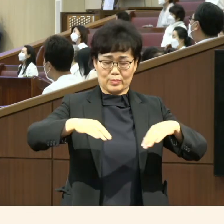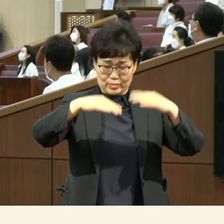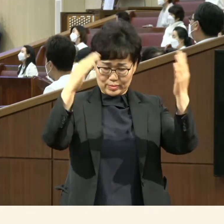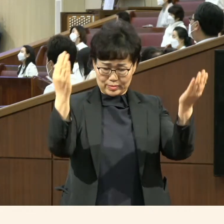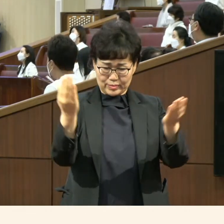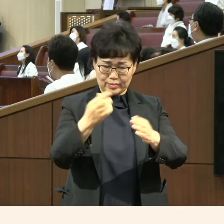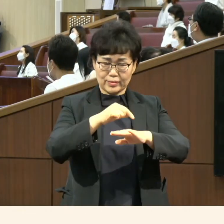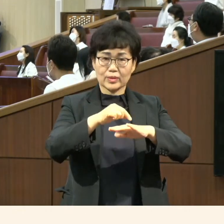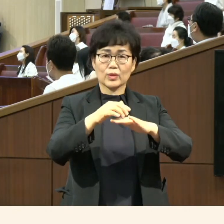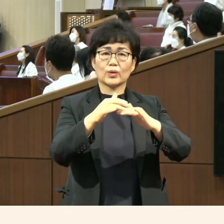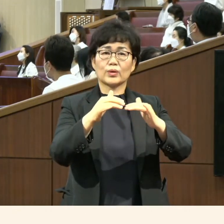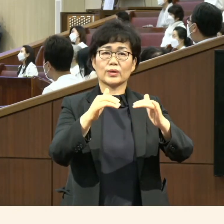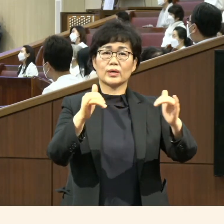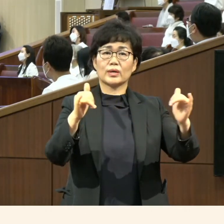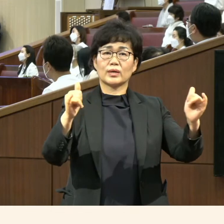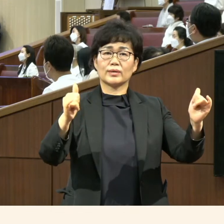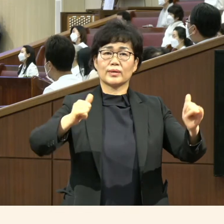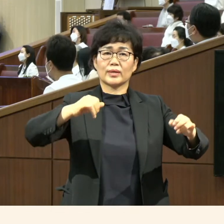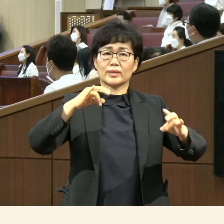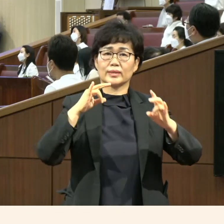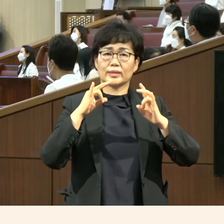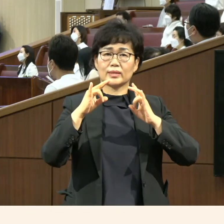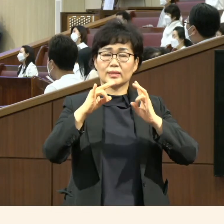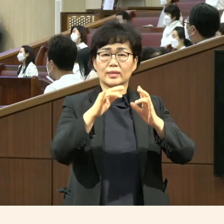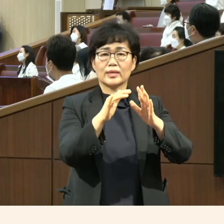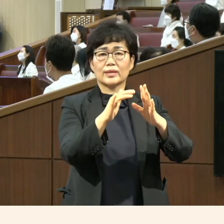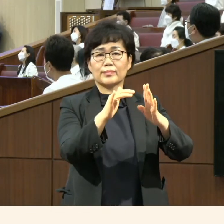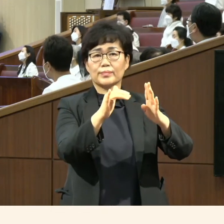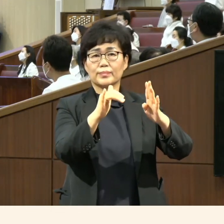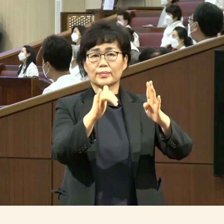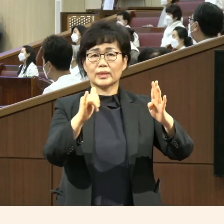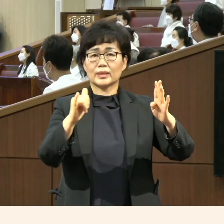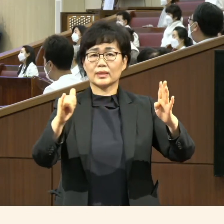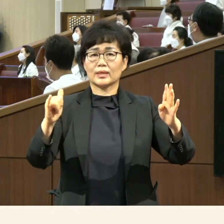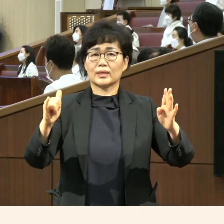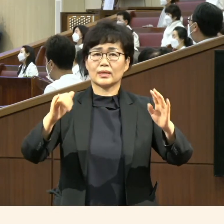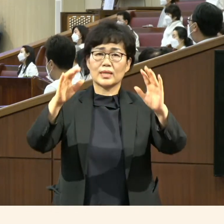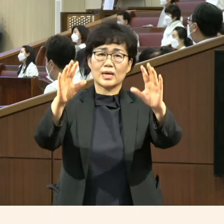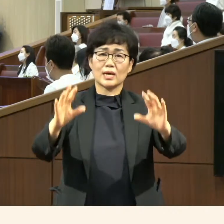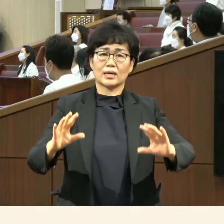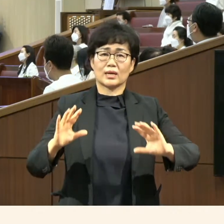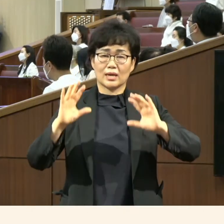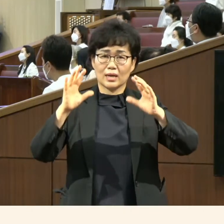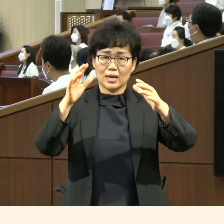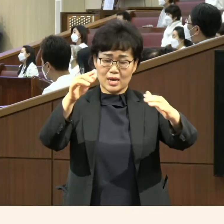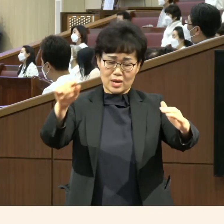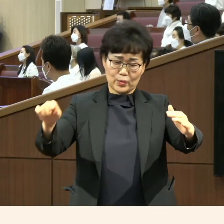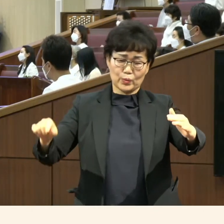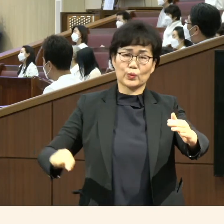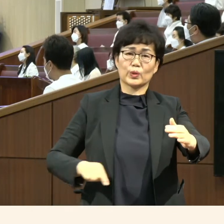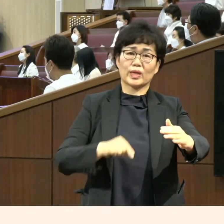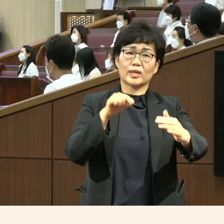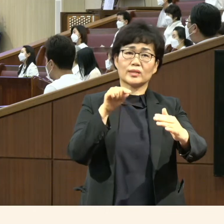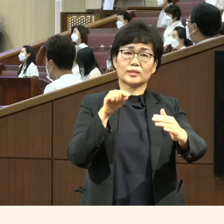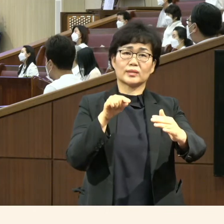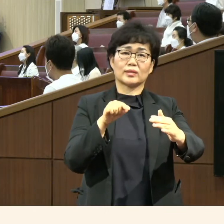모든 족속과 방언 백성과 나라